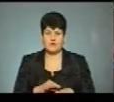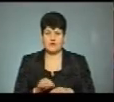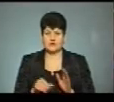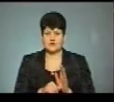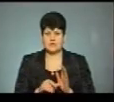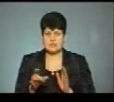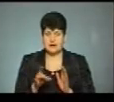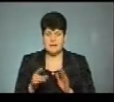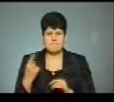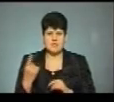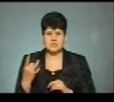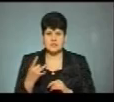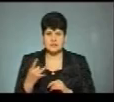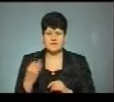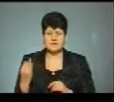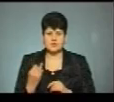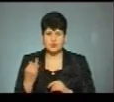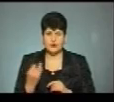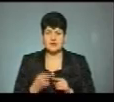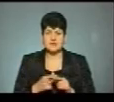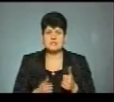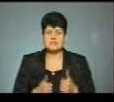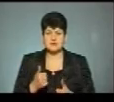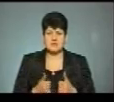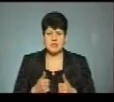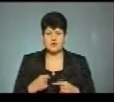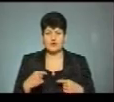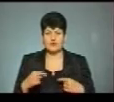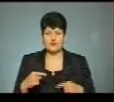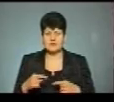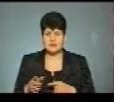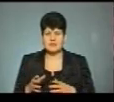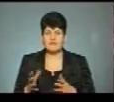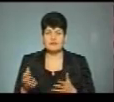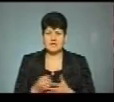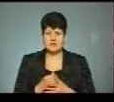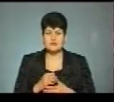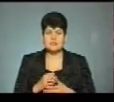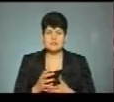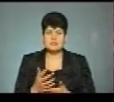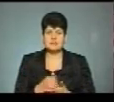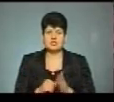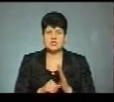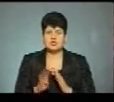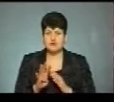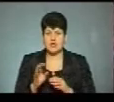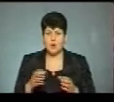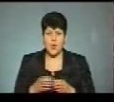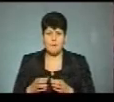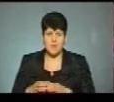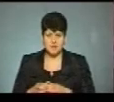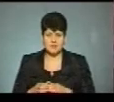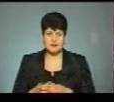турніру, що вперше за історію подібного роду змагань футзальних вдалося зібрати 64 команди. І ось